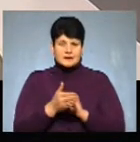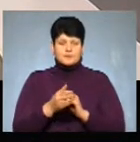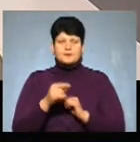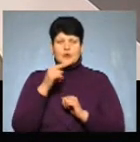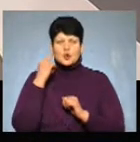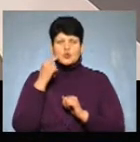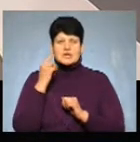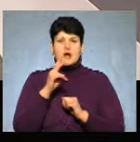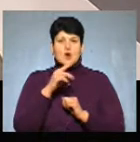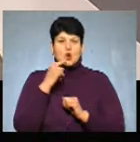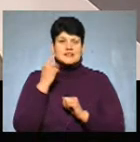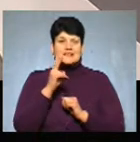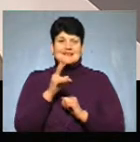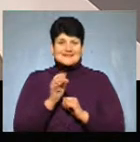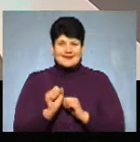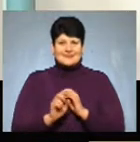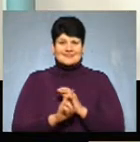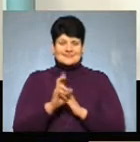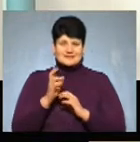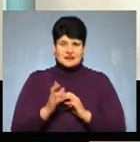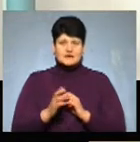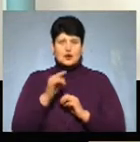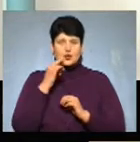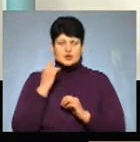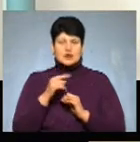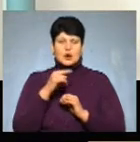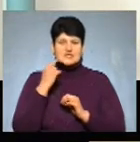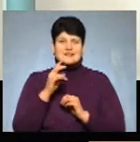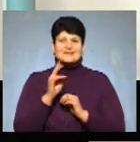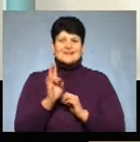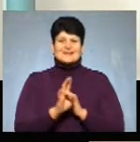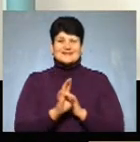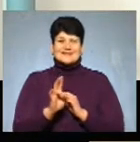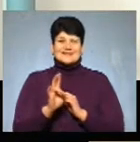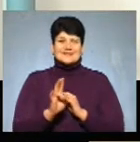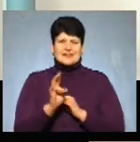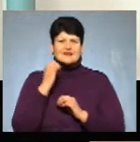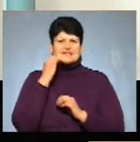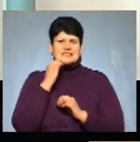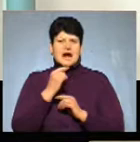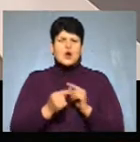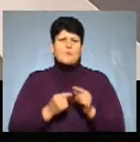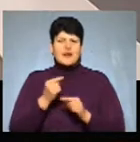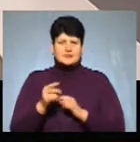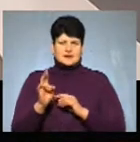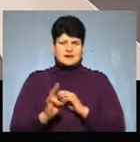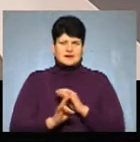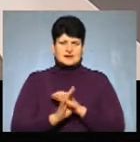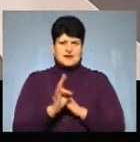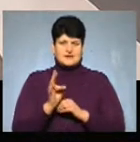Російська Древньоправославна Церква, Руська Російська Православна Старообрядницька